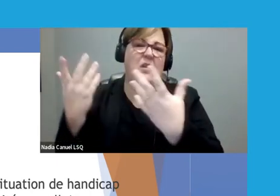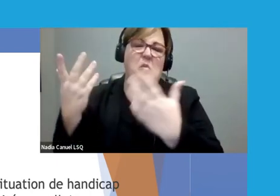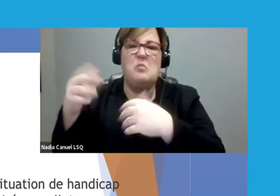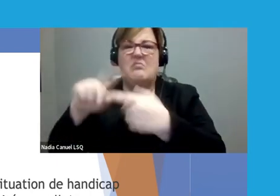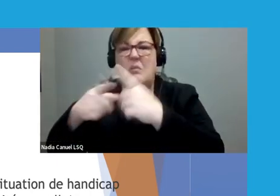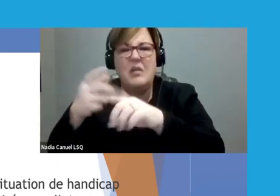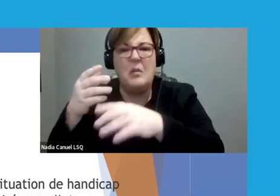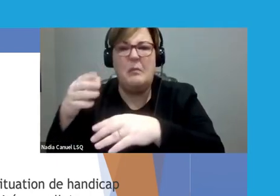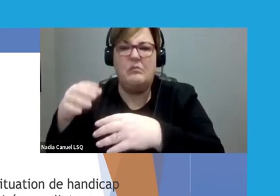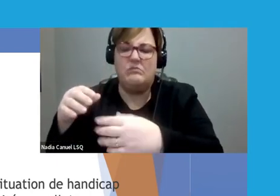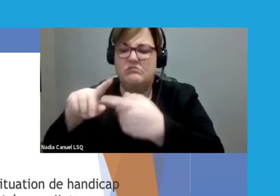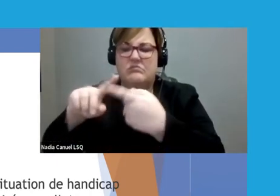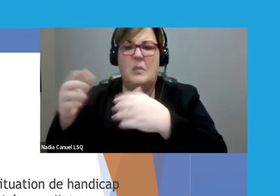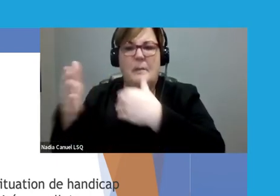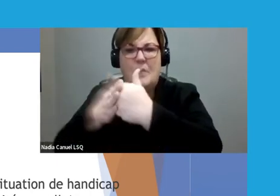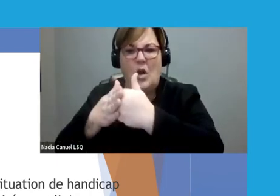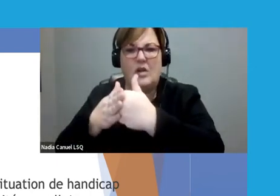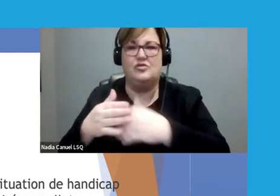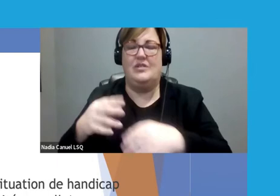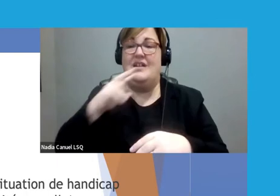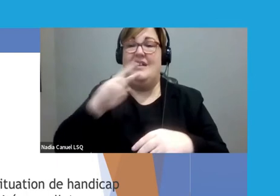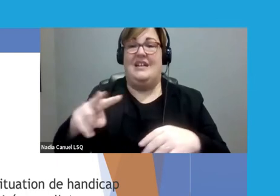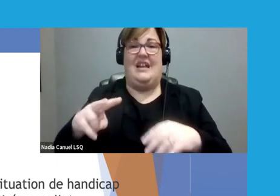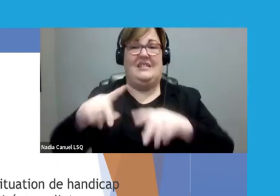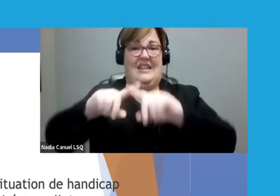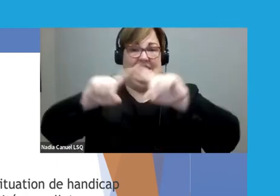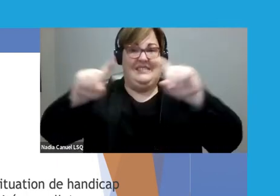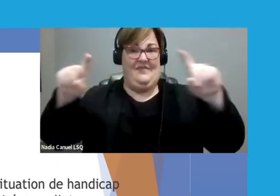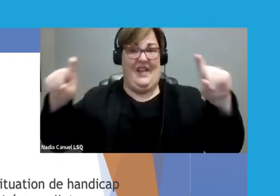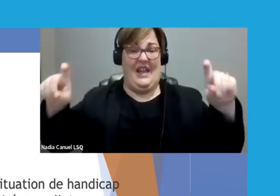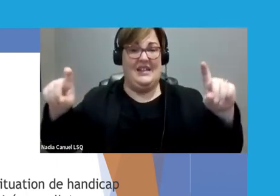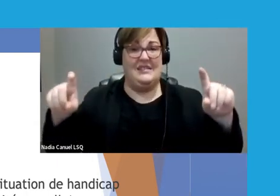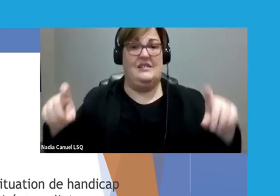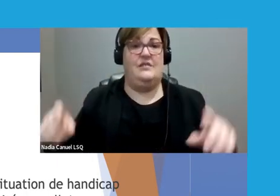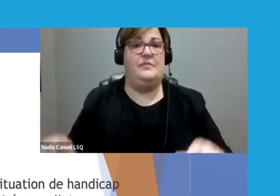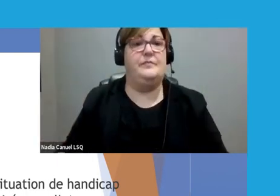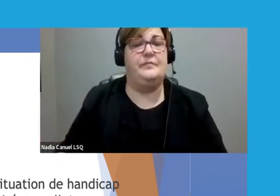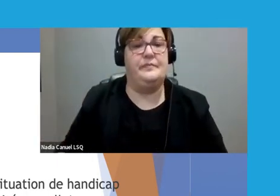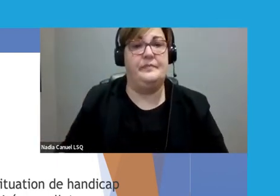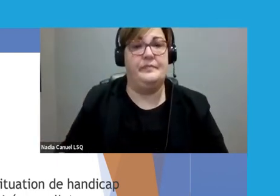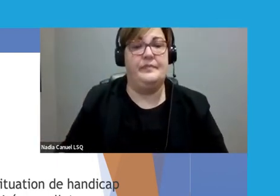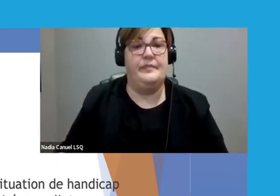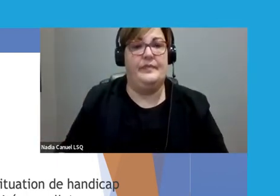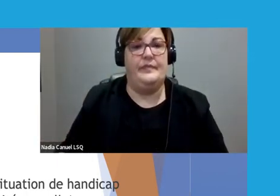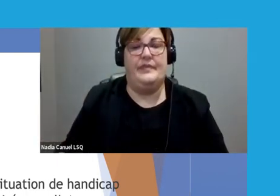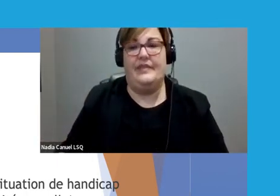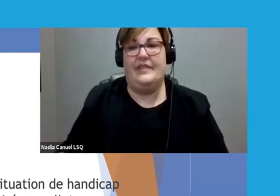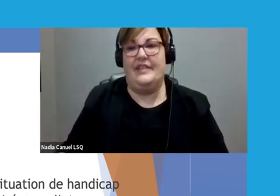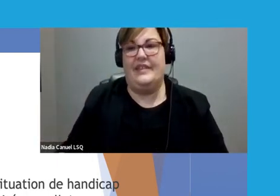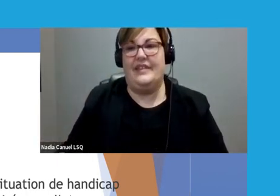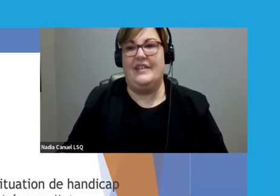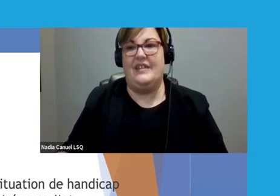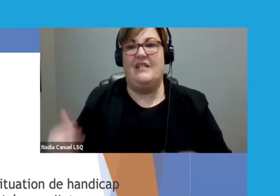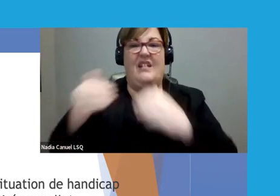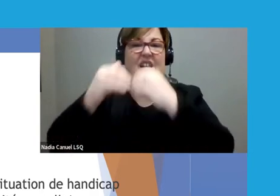il y a vraiment beaucoup de réalités diverses aussi qui existent. Donc, réalité dans les